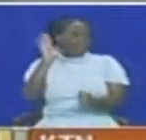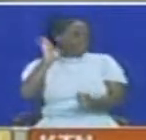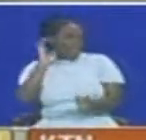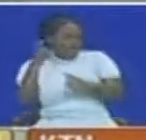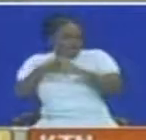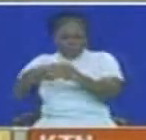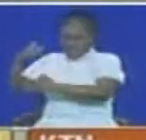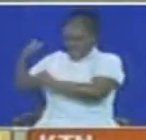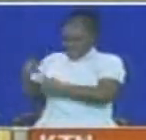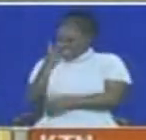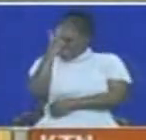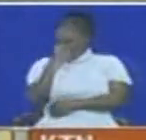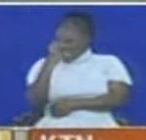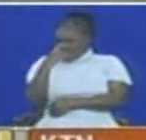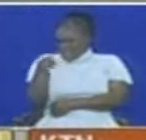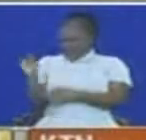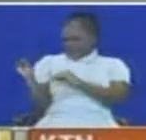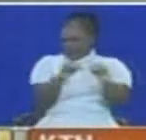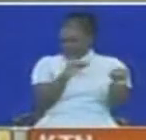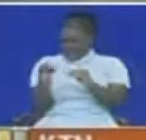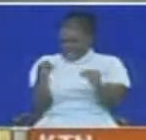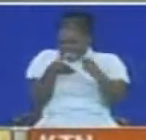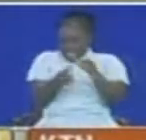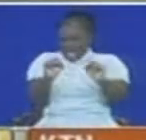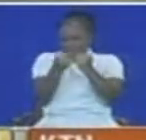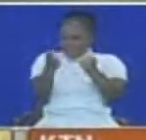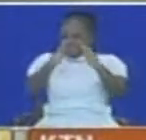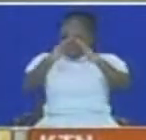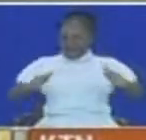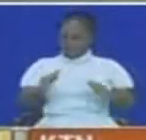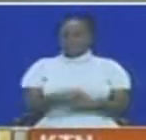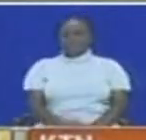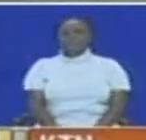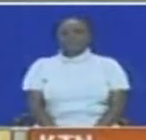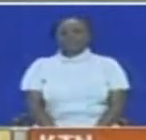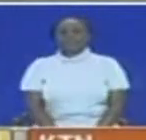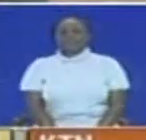jirani ambaye aliyeshuku mienendo iliyokuwa ikifanyika katika nyumba hiyo.